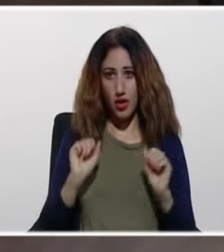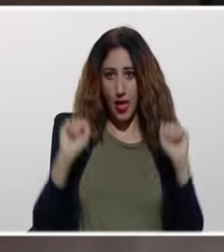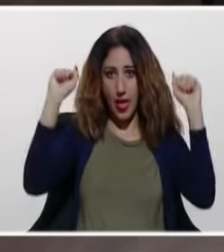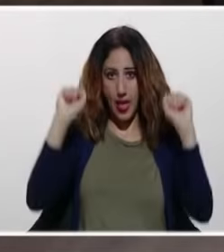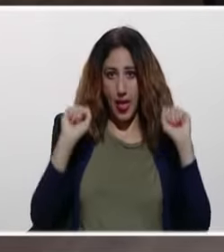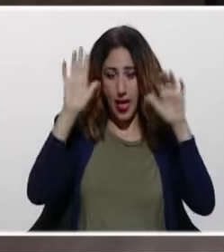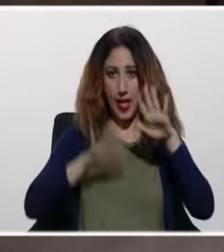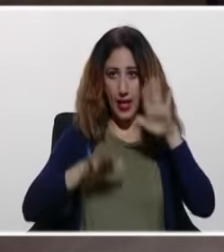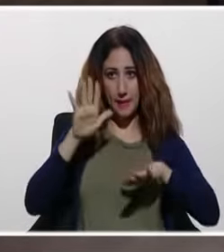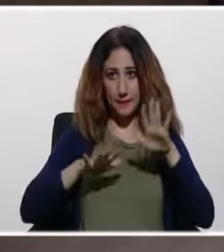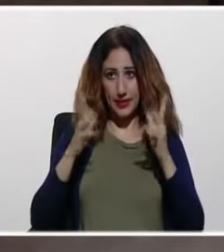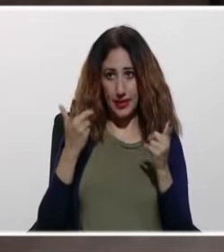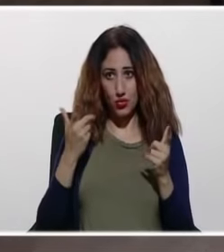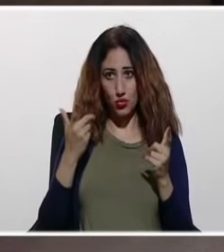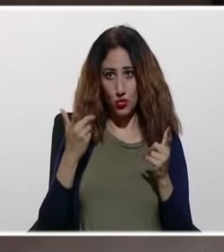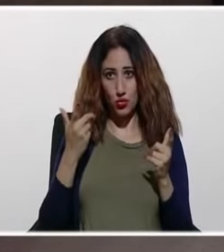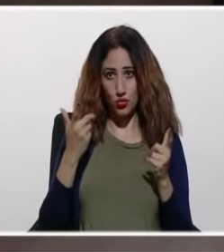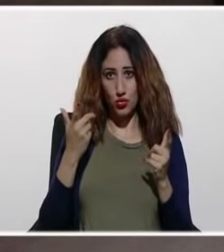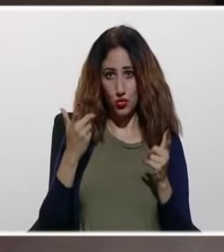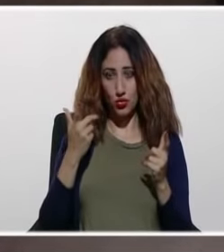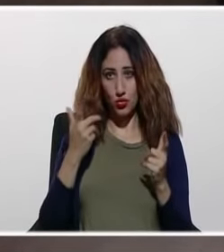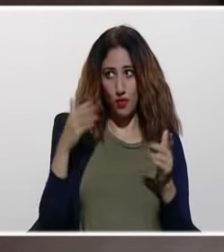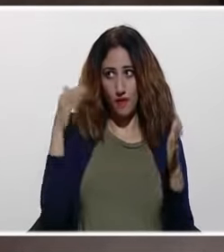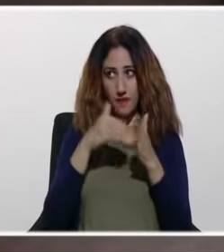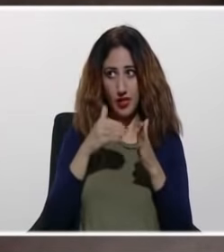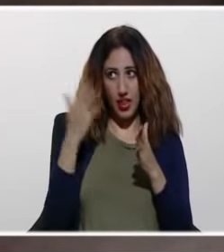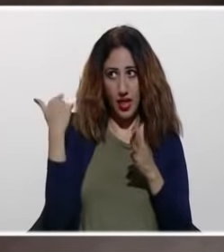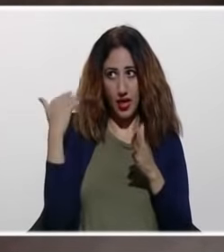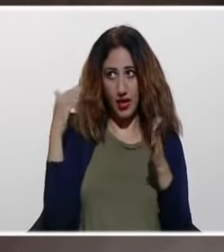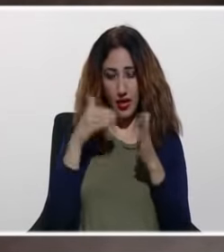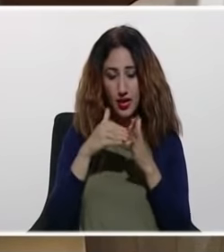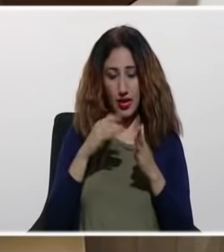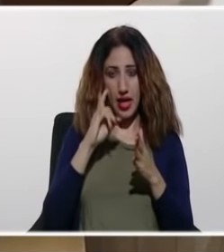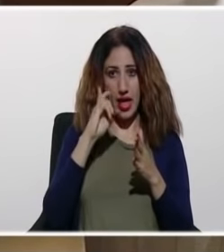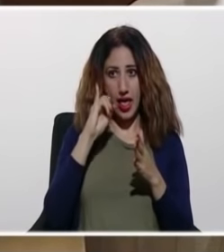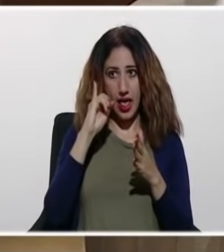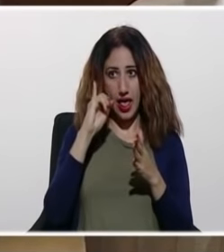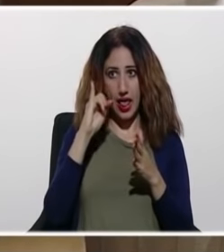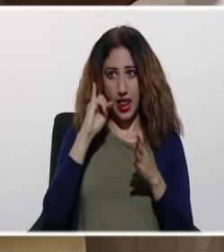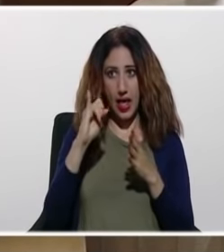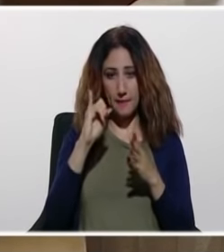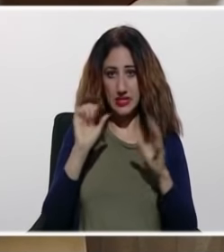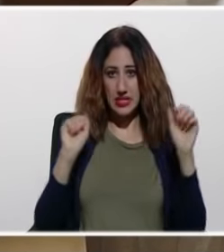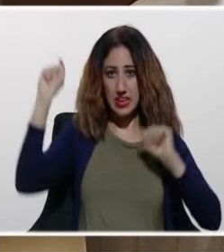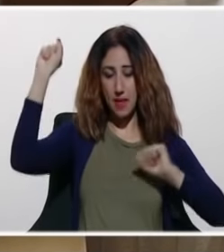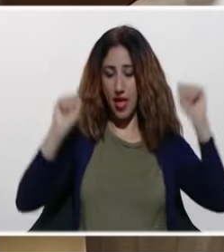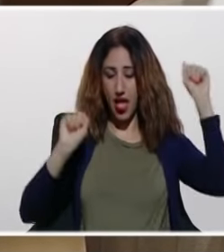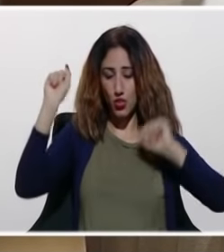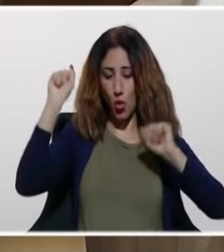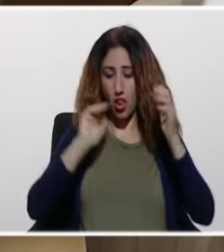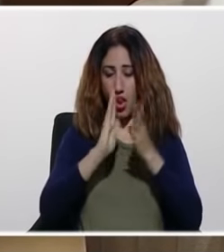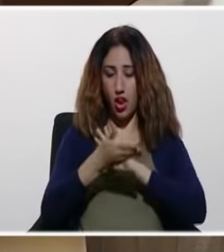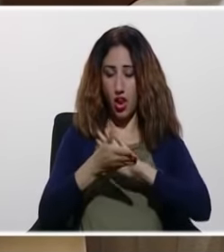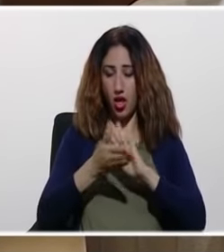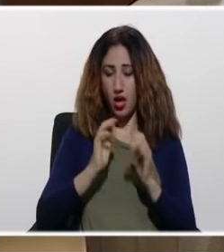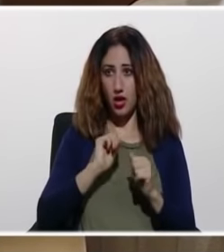ايه؟ على حسب كل يعني، انا مثلا اخر حاجه باي لعبه بالخمسين تبادل، وان هاند التارجت